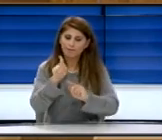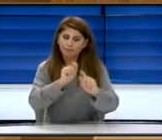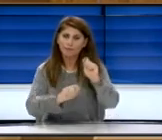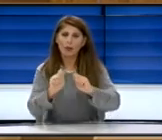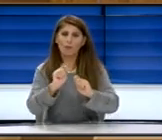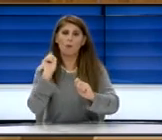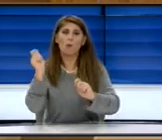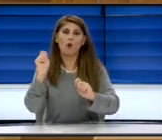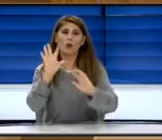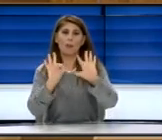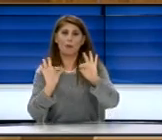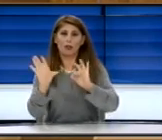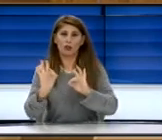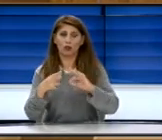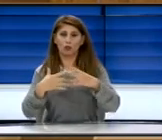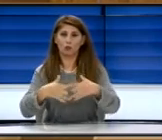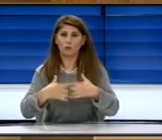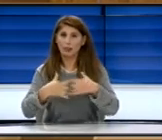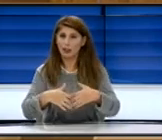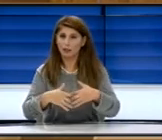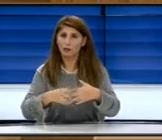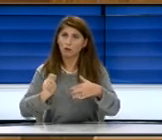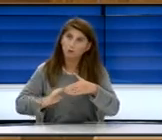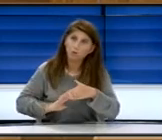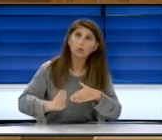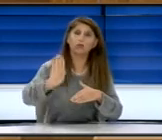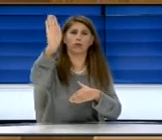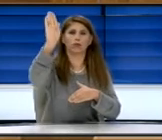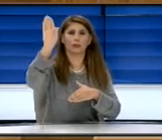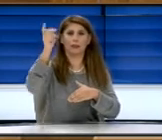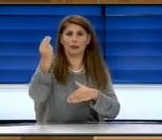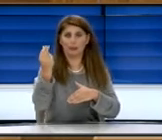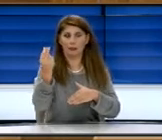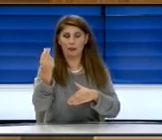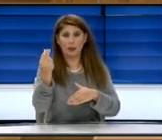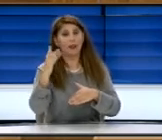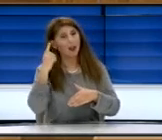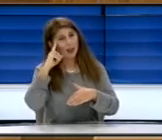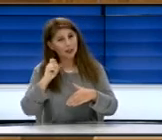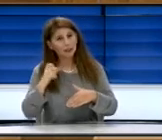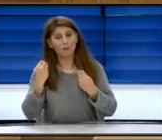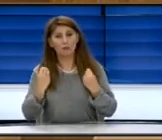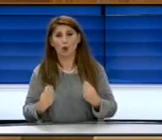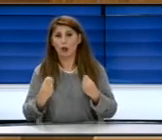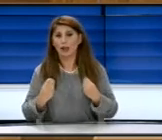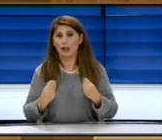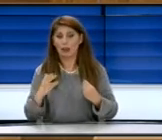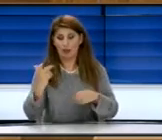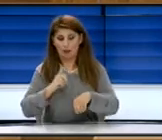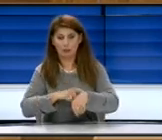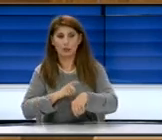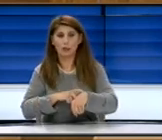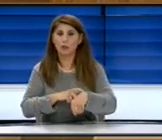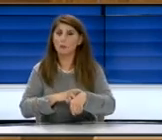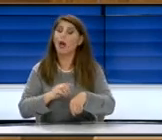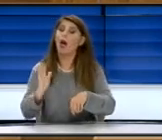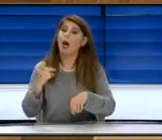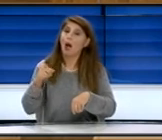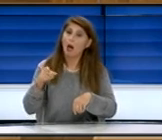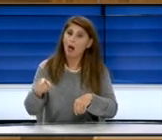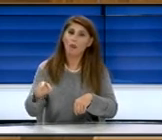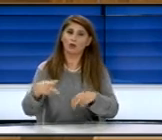πολιτικές επιλογές και τους μηχανισμούς που εκτινάσουν τις τιμές, αλλά γιατί ξέρει πολύ καλά ότι κάποια στιγμή, αν είναι